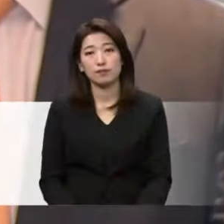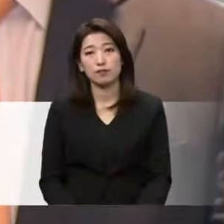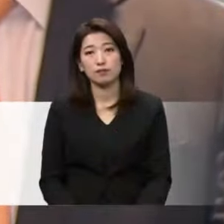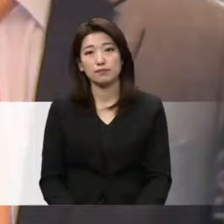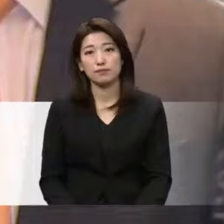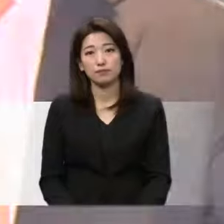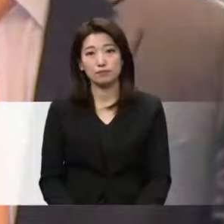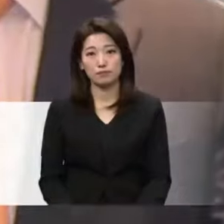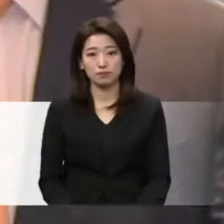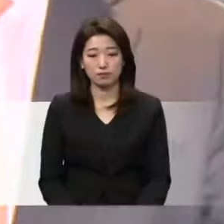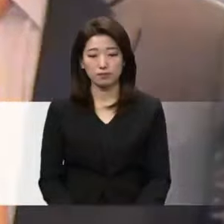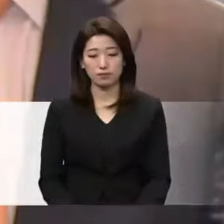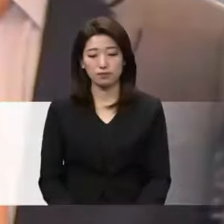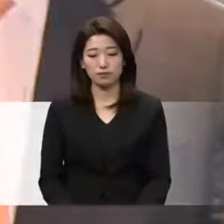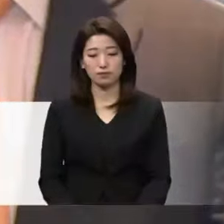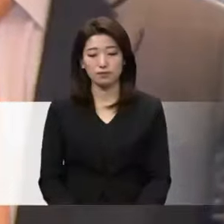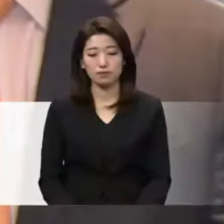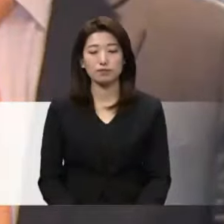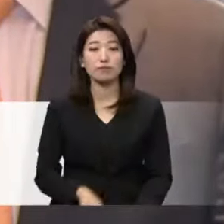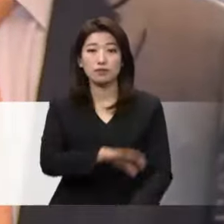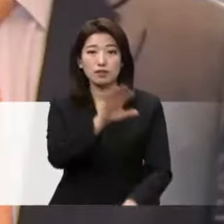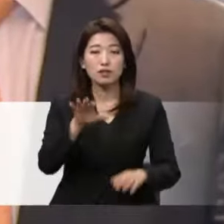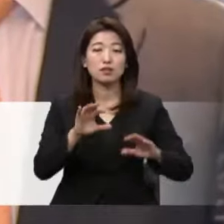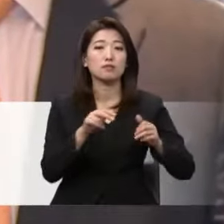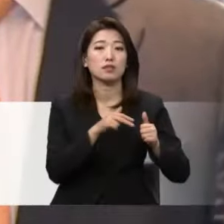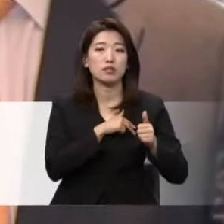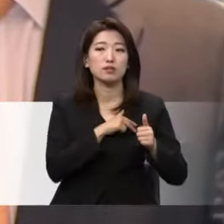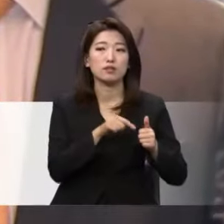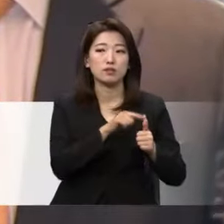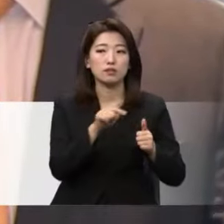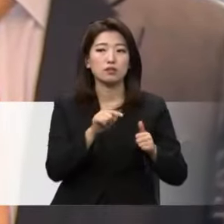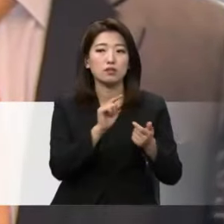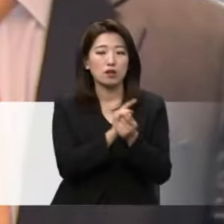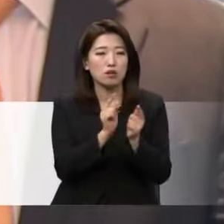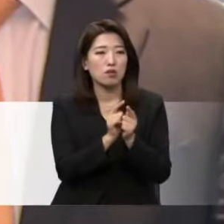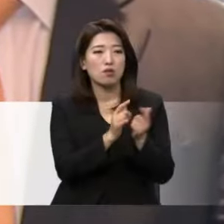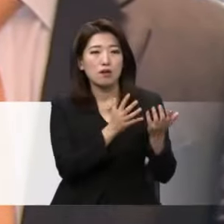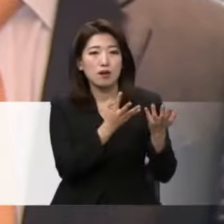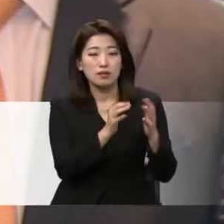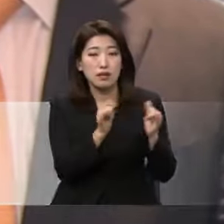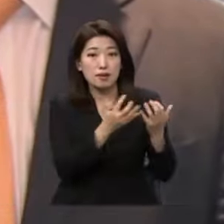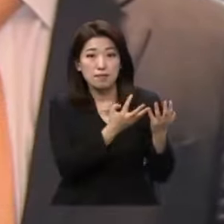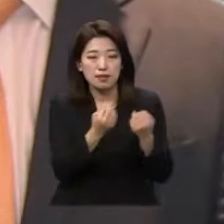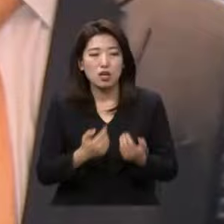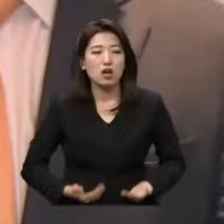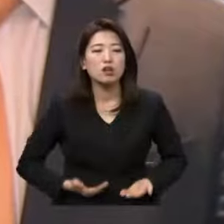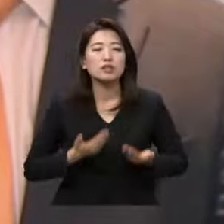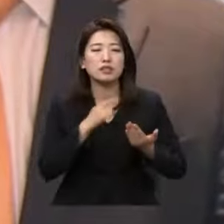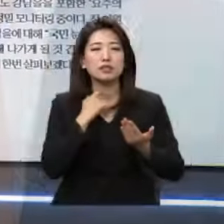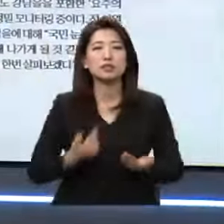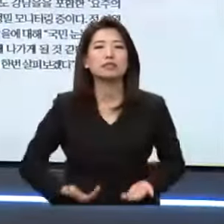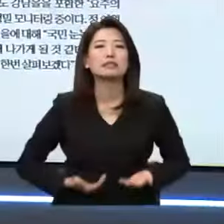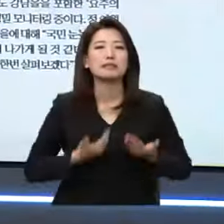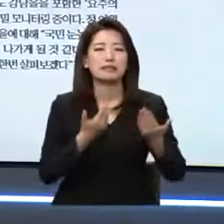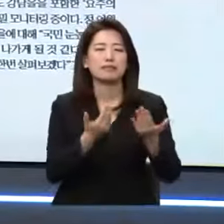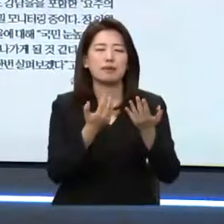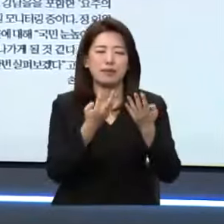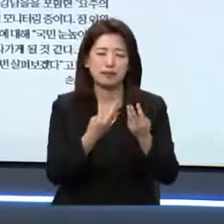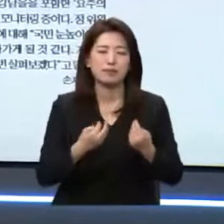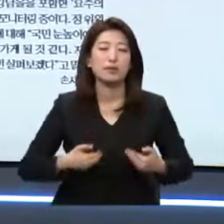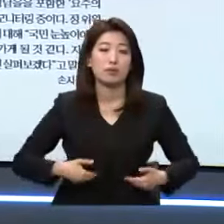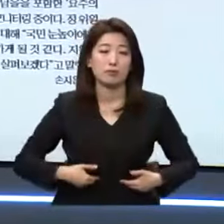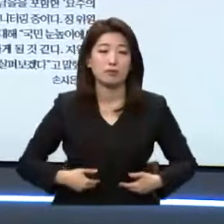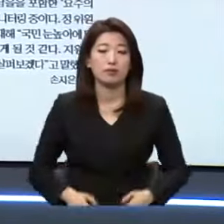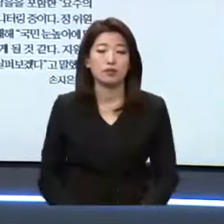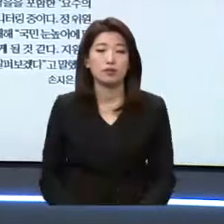해야만 그것이 국민의 승리의 길이라고 생각합니다 저도 불출마 하지 않았습니까네